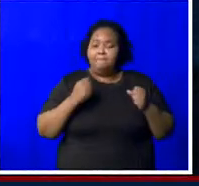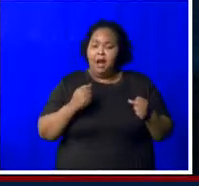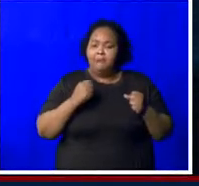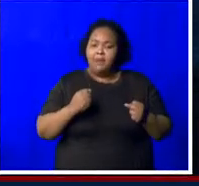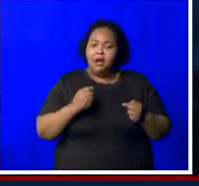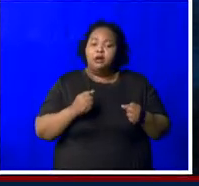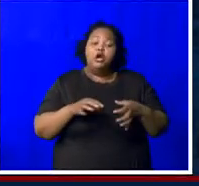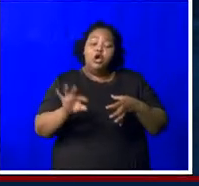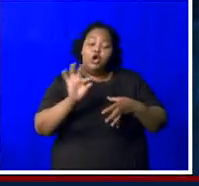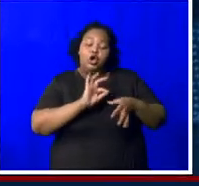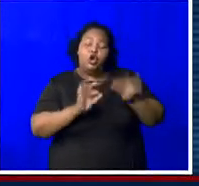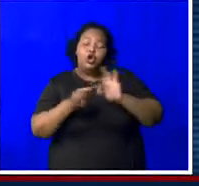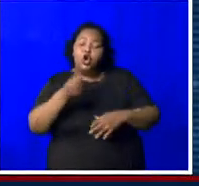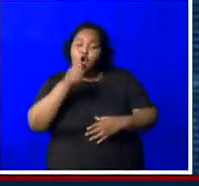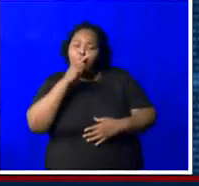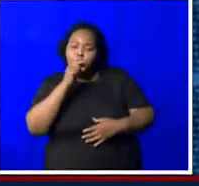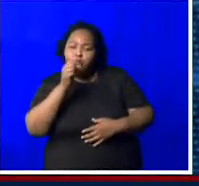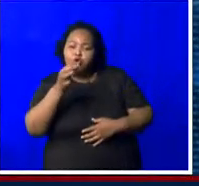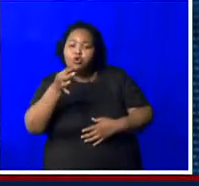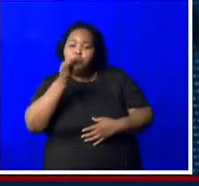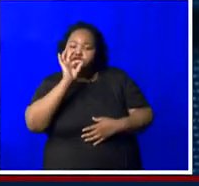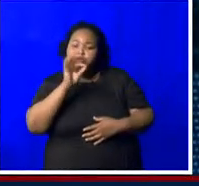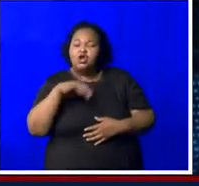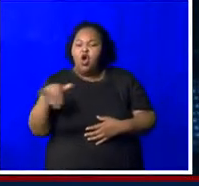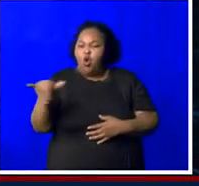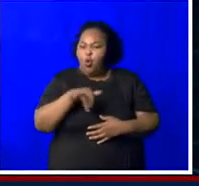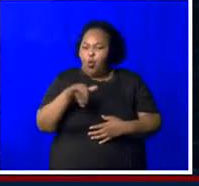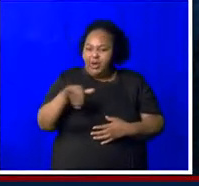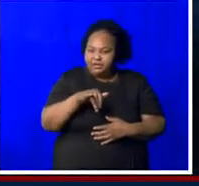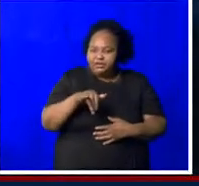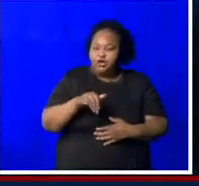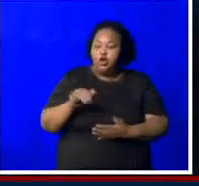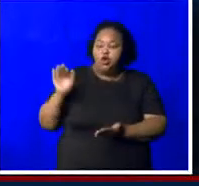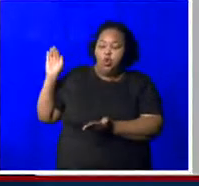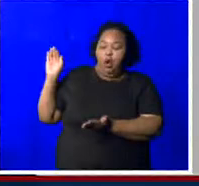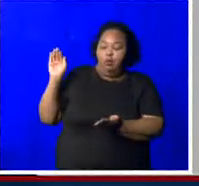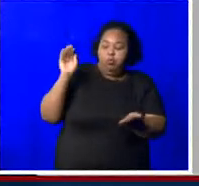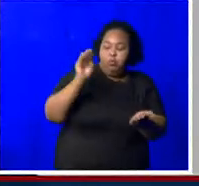walo muthi lo wangena kuleli laseSwatini ngeminyaka wa